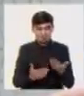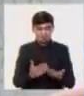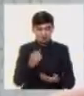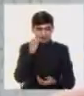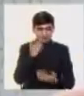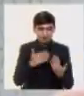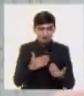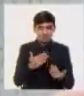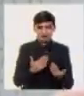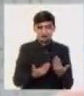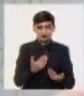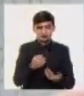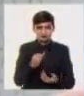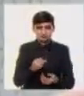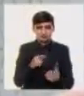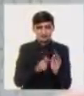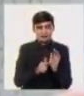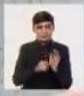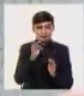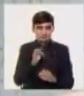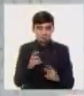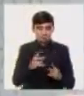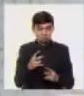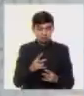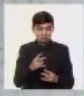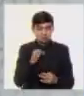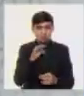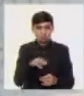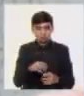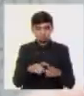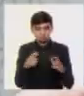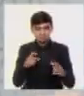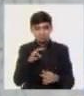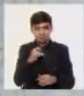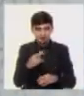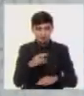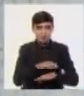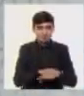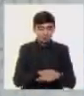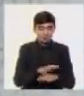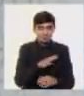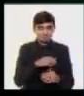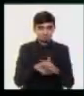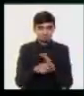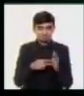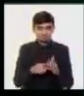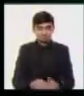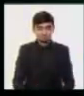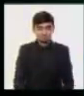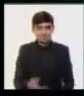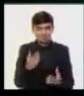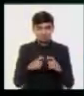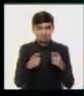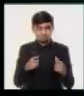и сохранившие не менее 70% от установленных Национальным банком размеров банкнот. Если